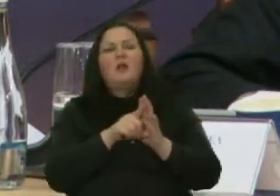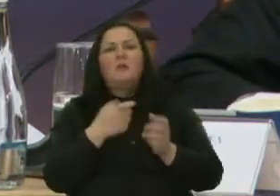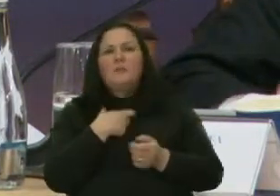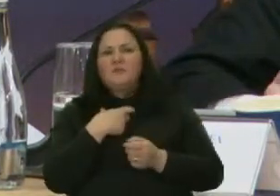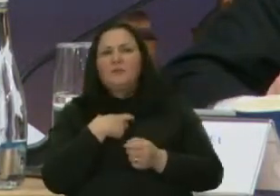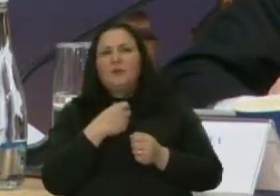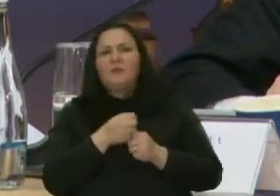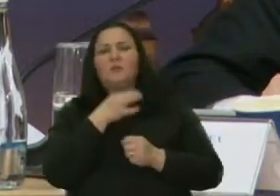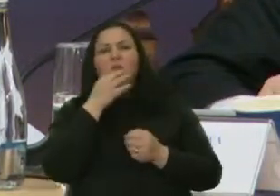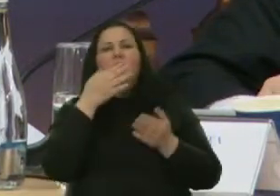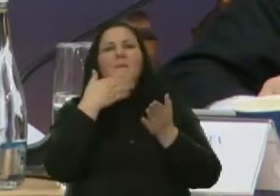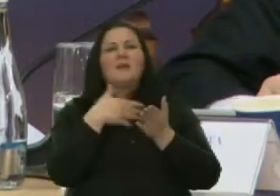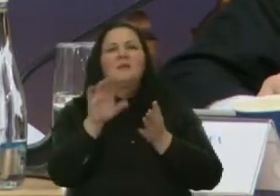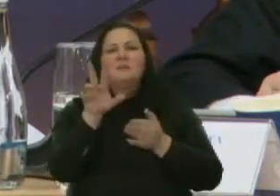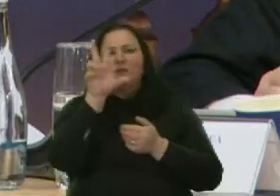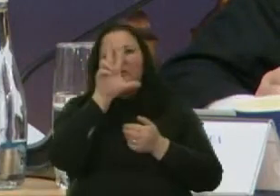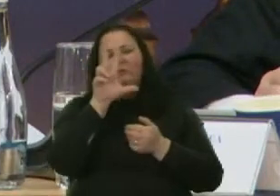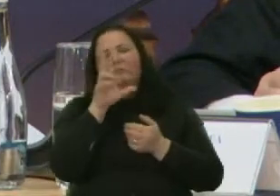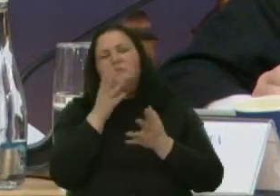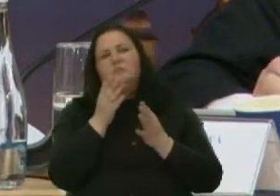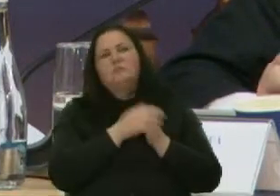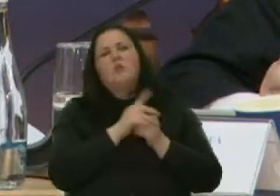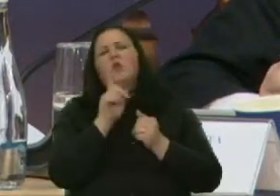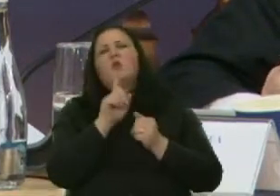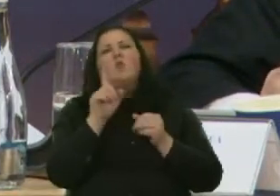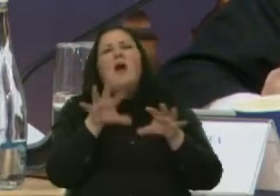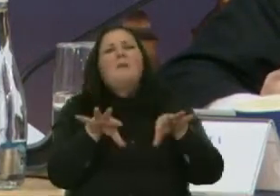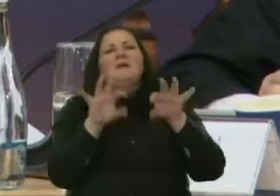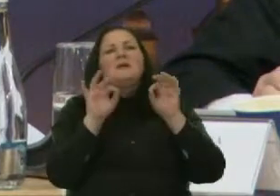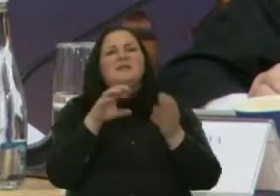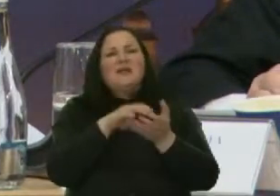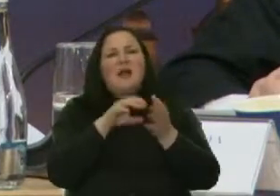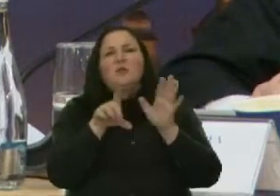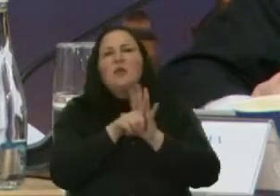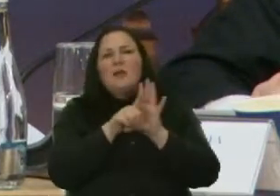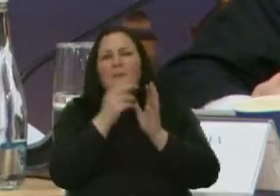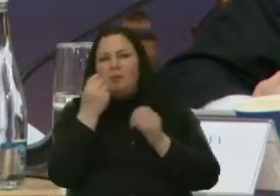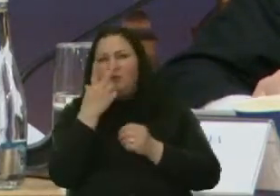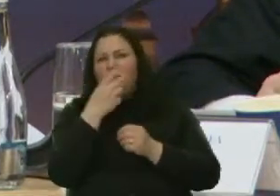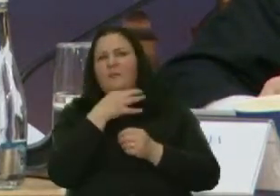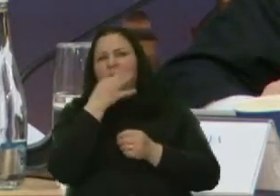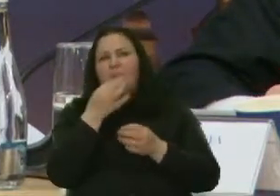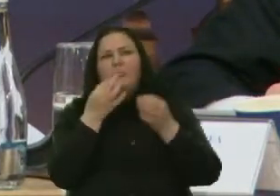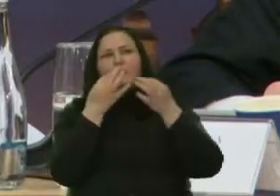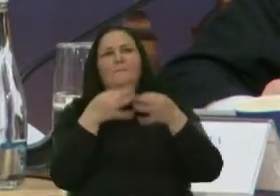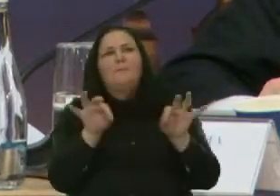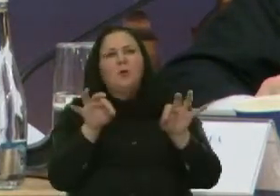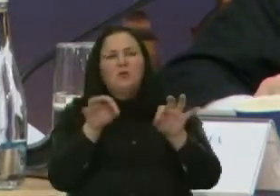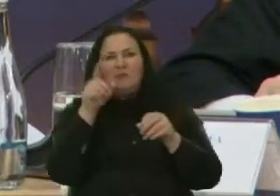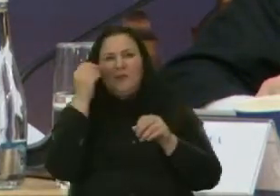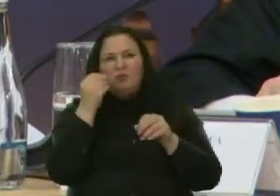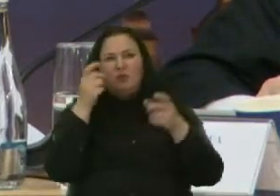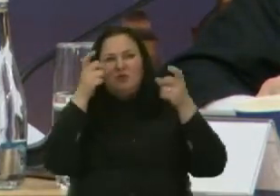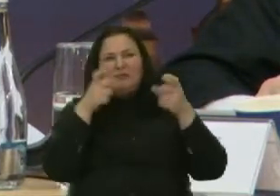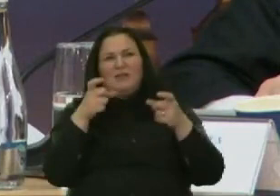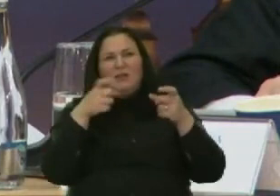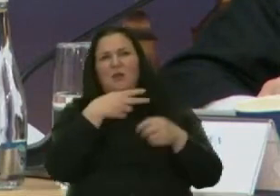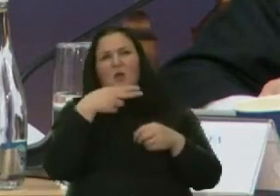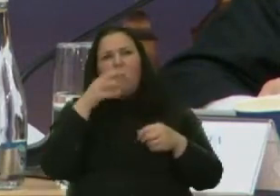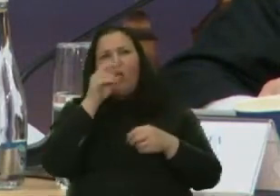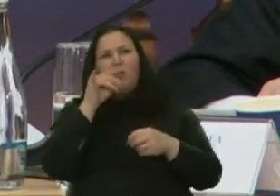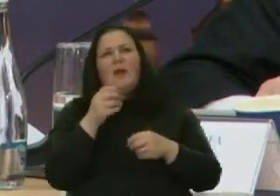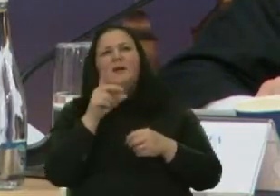am spus că am respins trei am respins n am găsit cadrul legal pentru trei propuneri pentru modernizarea Sălii H adian care nu în patrimoniul